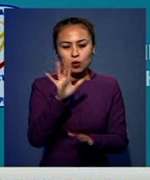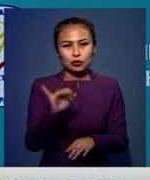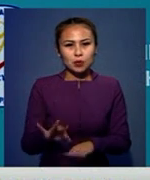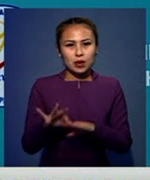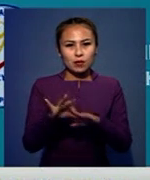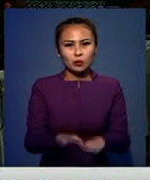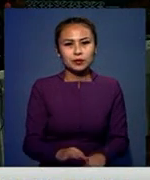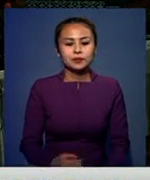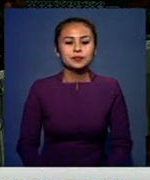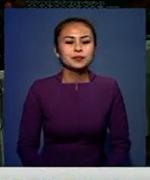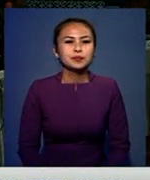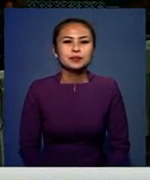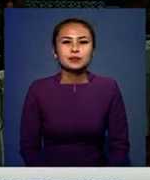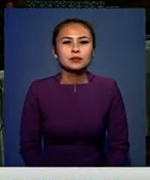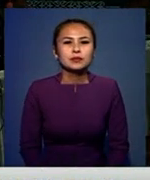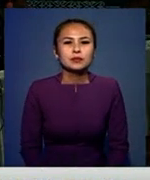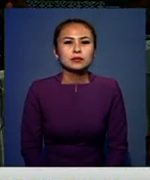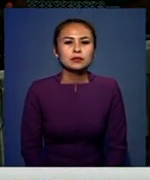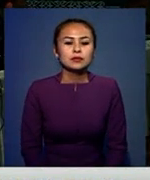келеді.